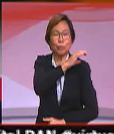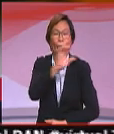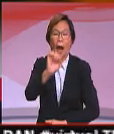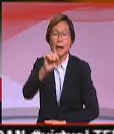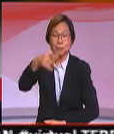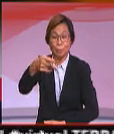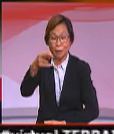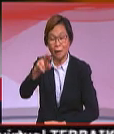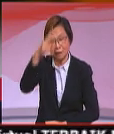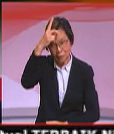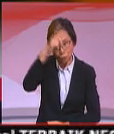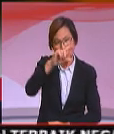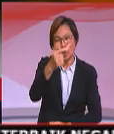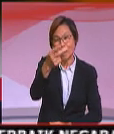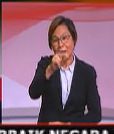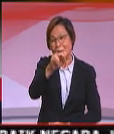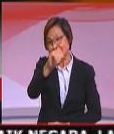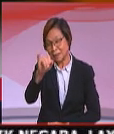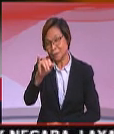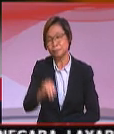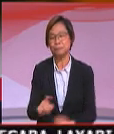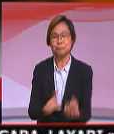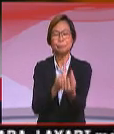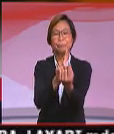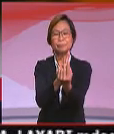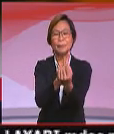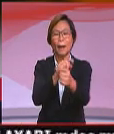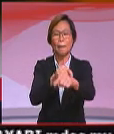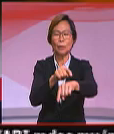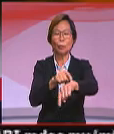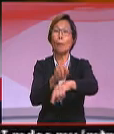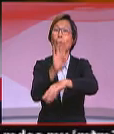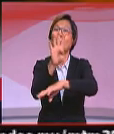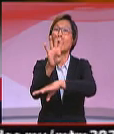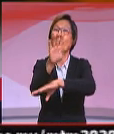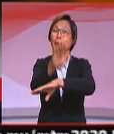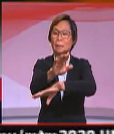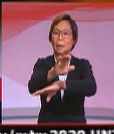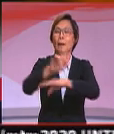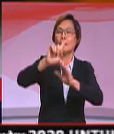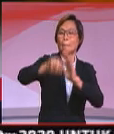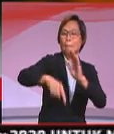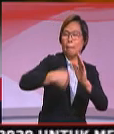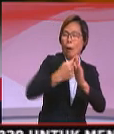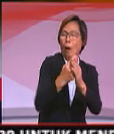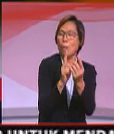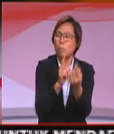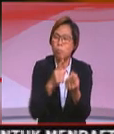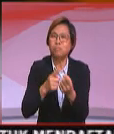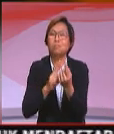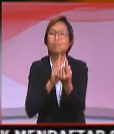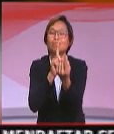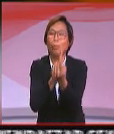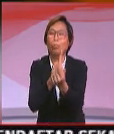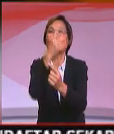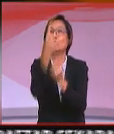ispr Dato Abdul Gani Saleh pertemuan pada 4 Kota gitu berlangsung selama satu jam